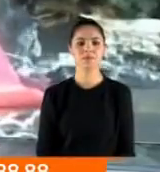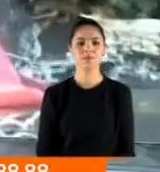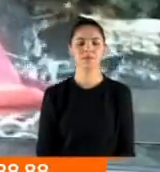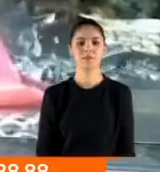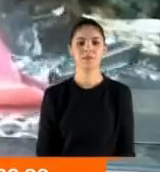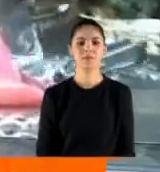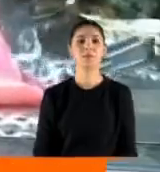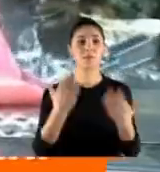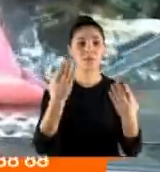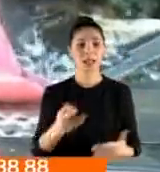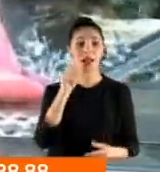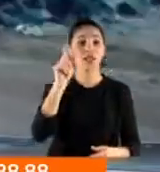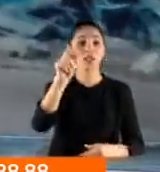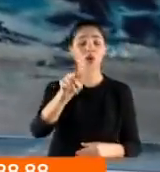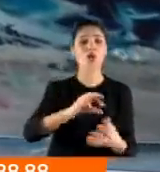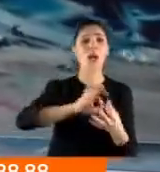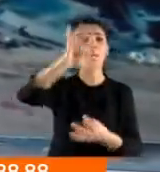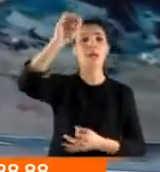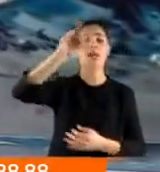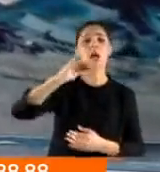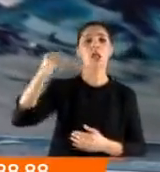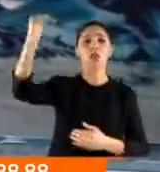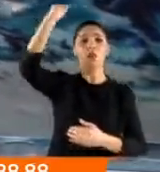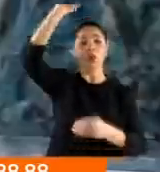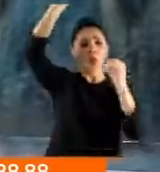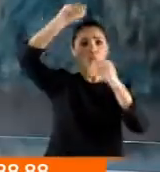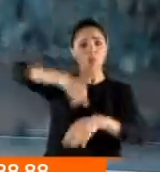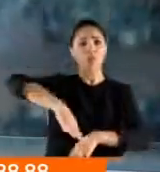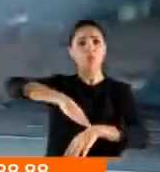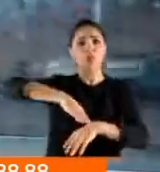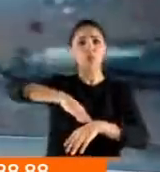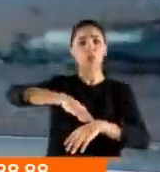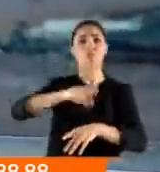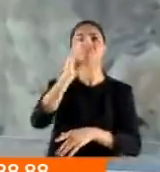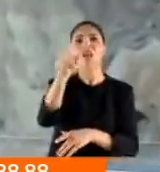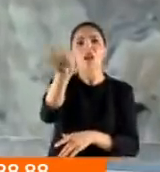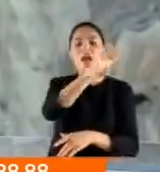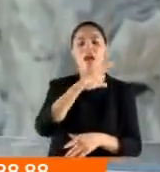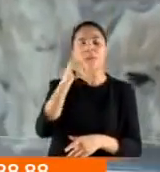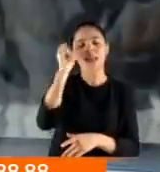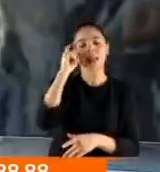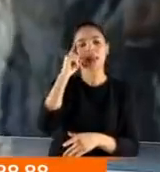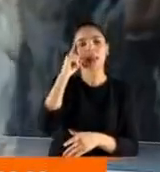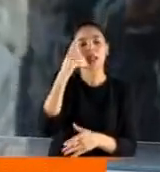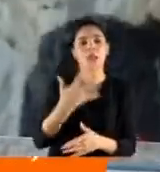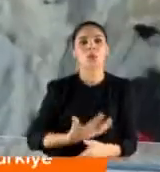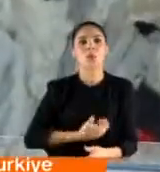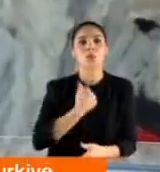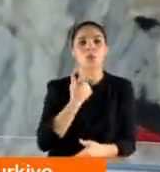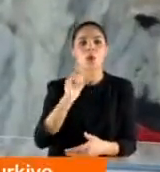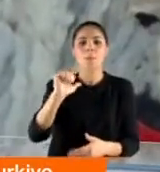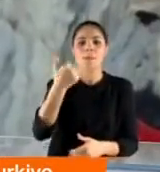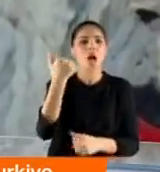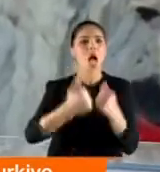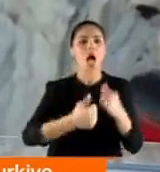Evet, gördüğünüz gibi metrelerce yükseklikten düşüyorlar. Gerçekten insanın içi gidiyor. Hepsi lüks